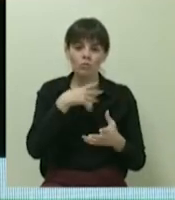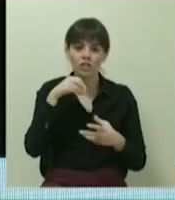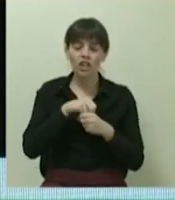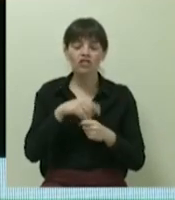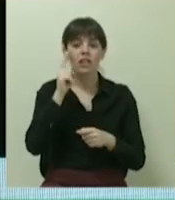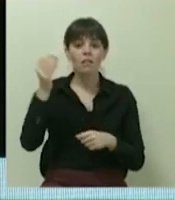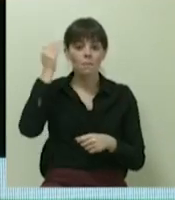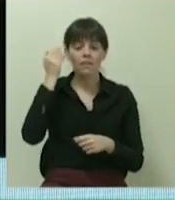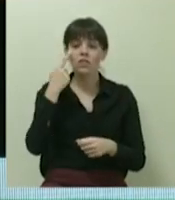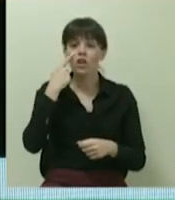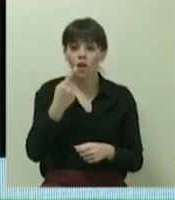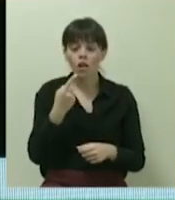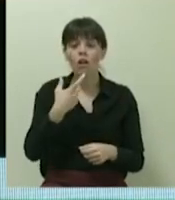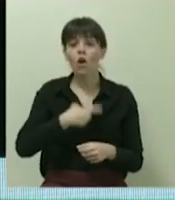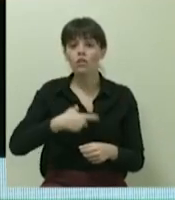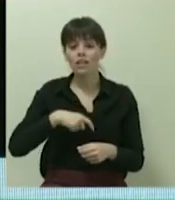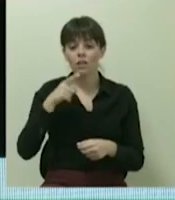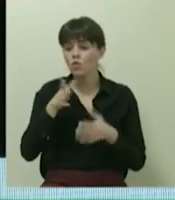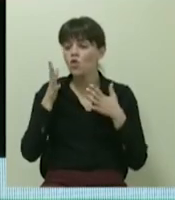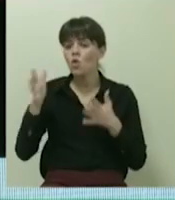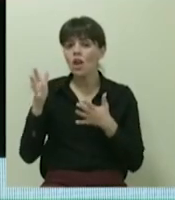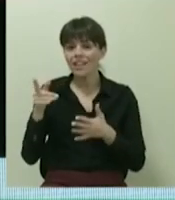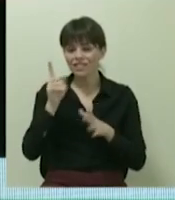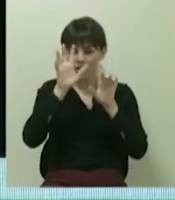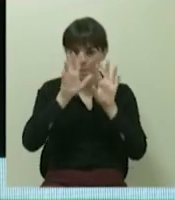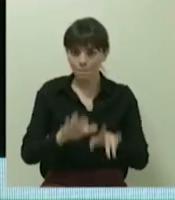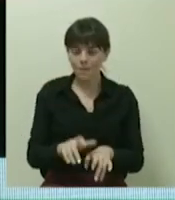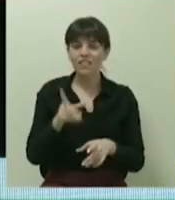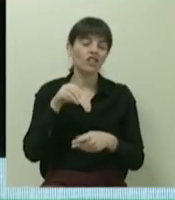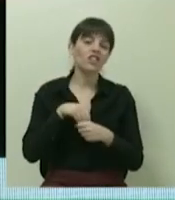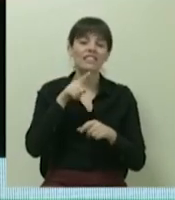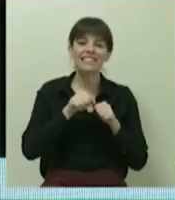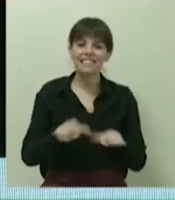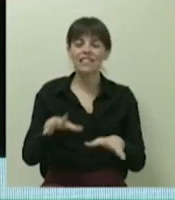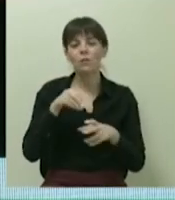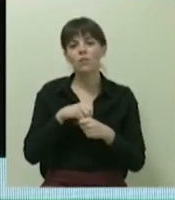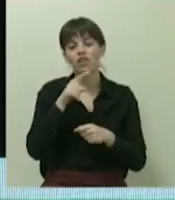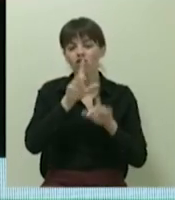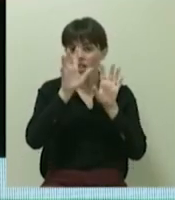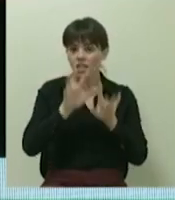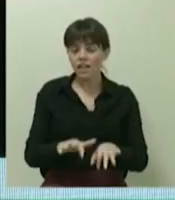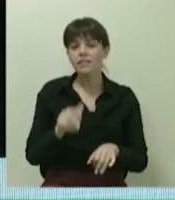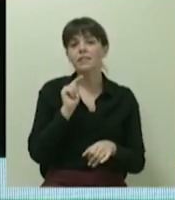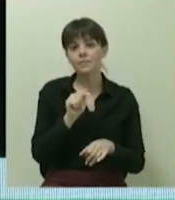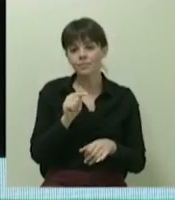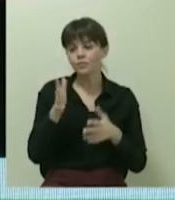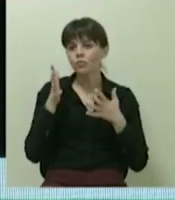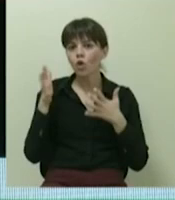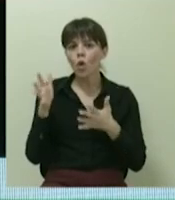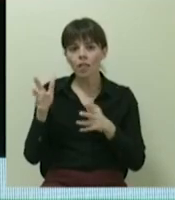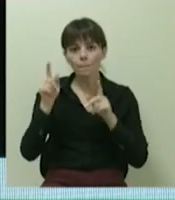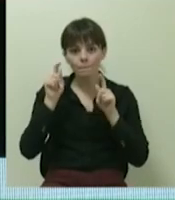olarak özellikle de bu üretici, metin üretici sistemler, yazı üretiyor